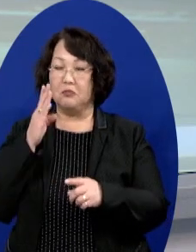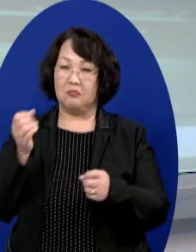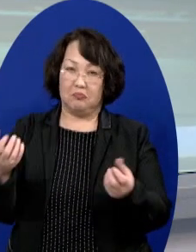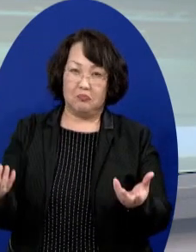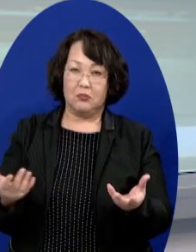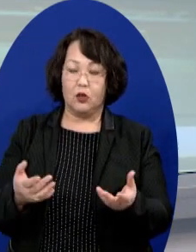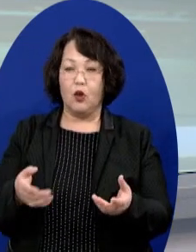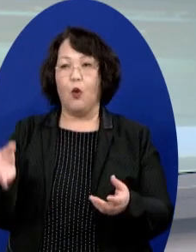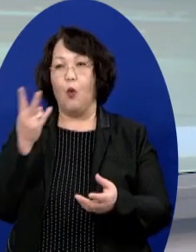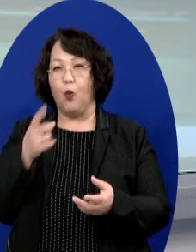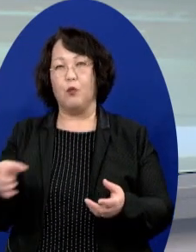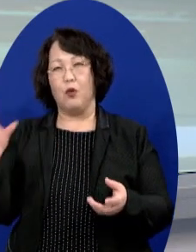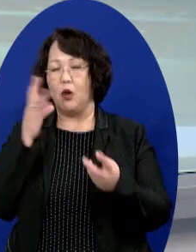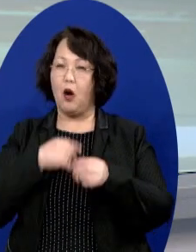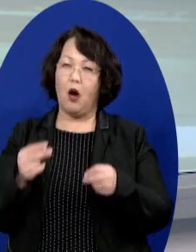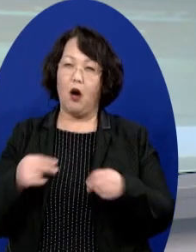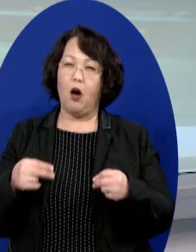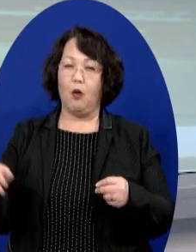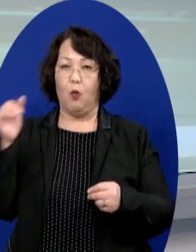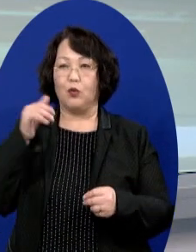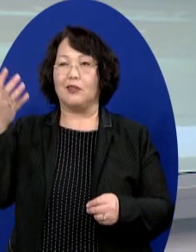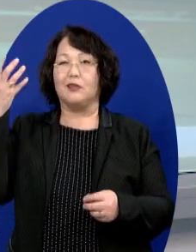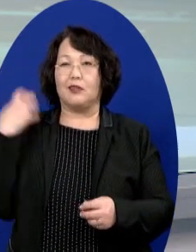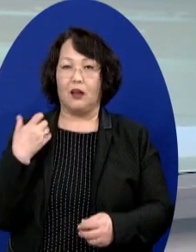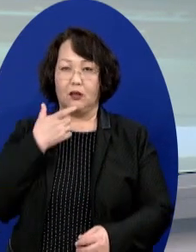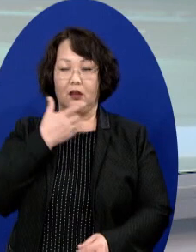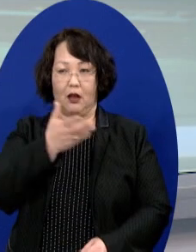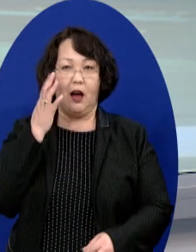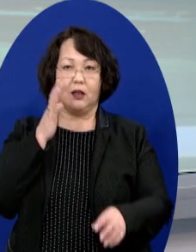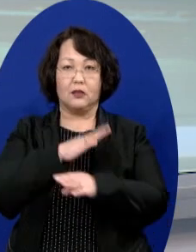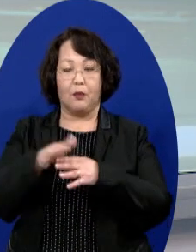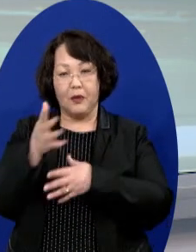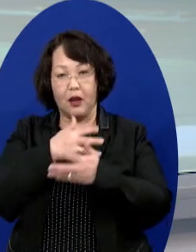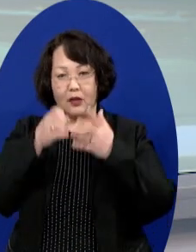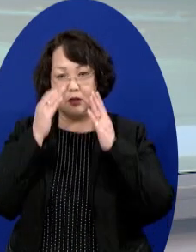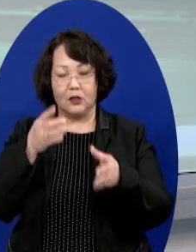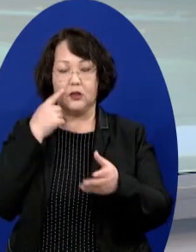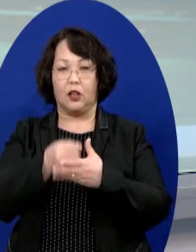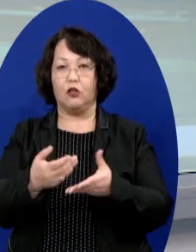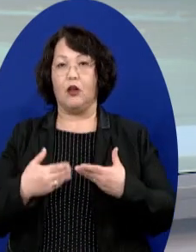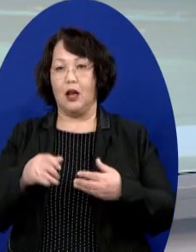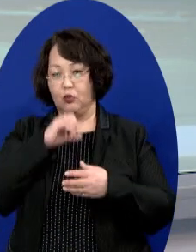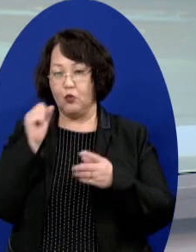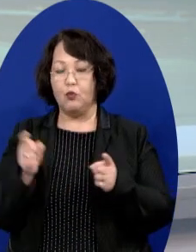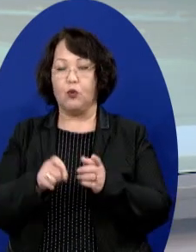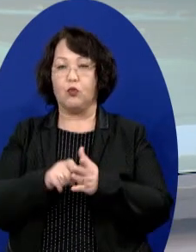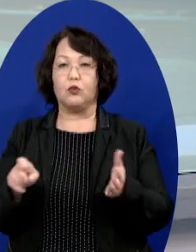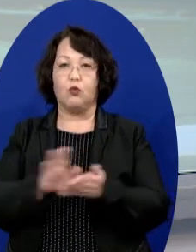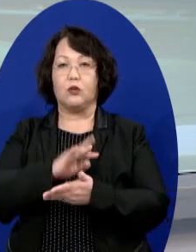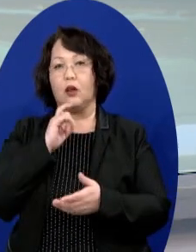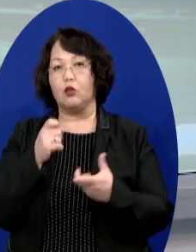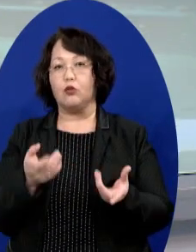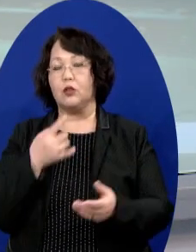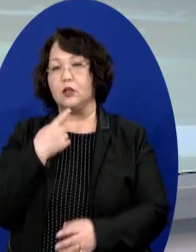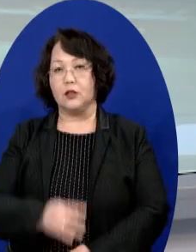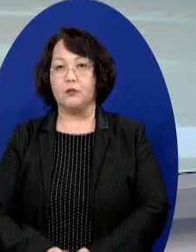хөнгөлөлд чөлөөлөд явах юм бол улс таахгүй. За та бүхэн шийдлийн гаргаад саналаа өгөөрэй. Асуудлыг богино хугацаанд шийдээд явна гэсэн тайлбарыг тэрээр өгсөн